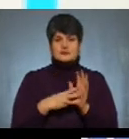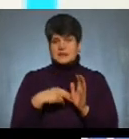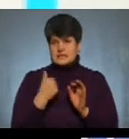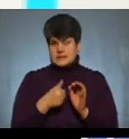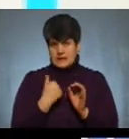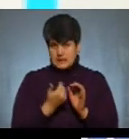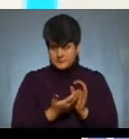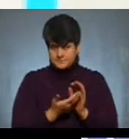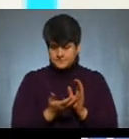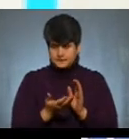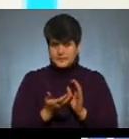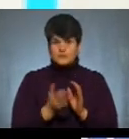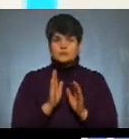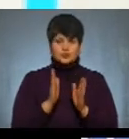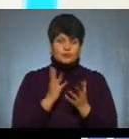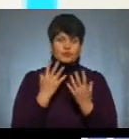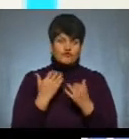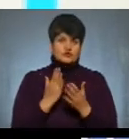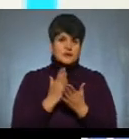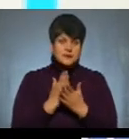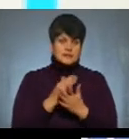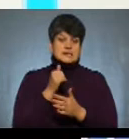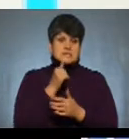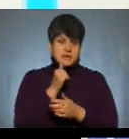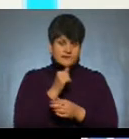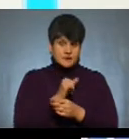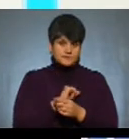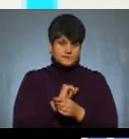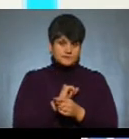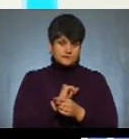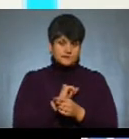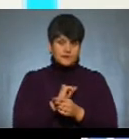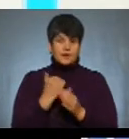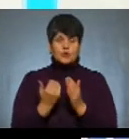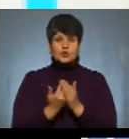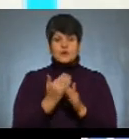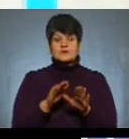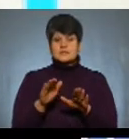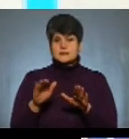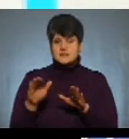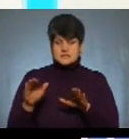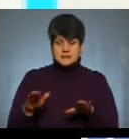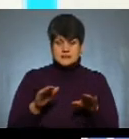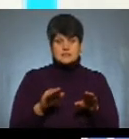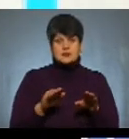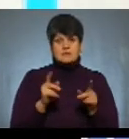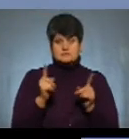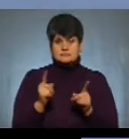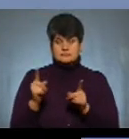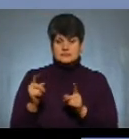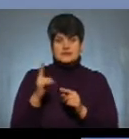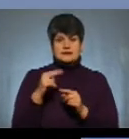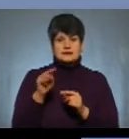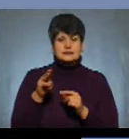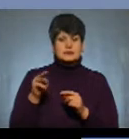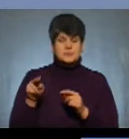за 2018 рік. Ми будемо вже мати її, думаю, що завтра. Нові місця концентрації дорожньо-транспортних пригод,